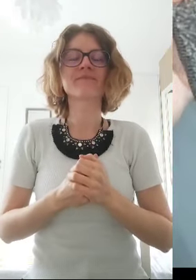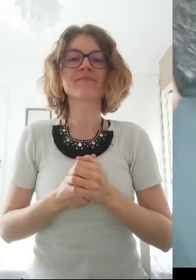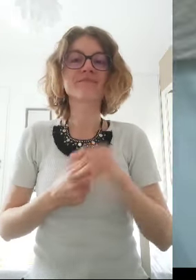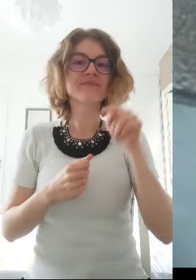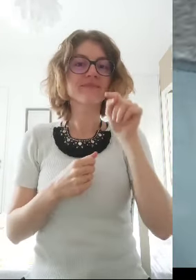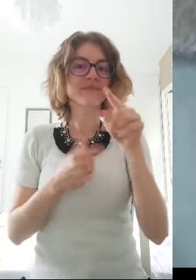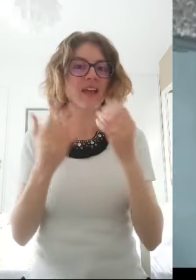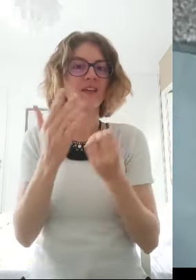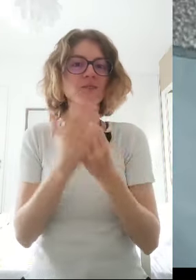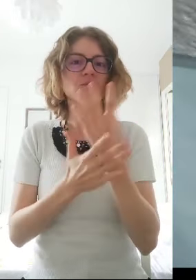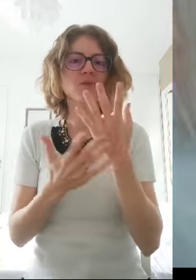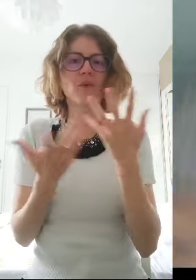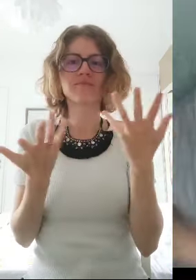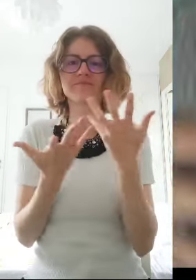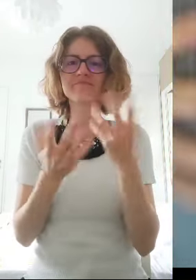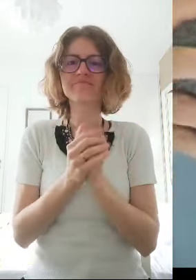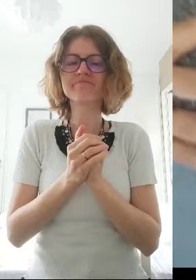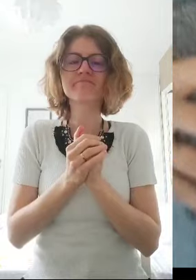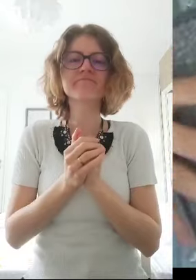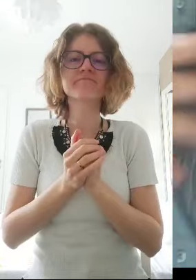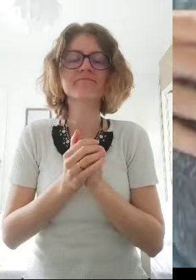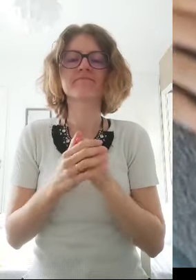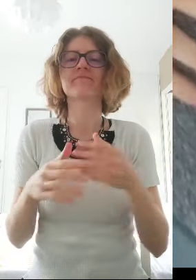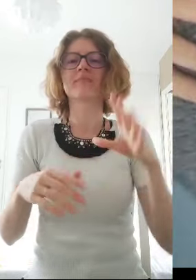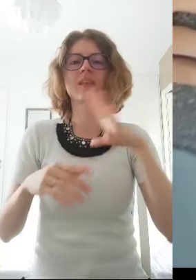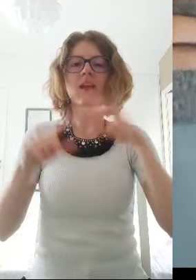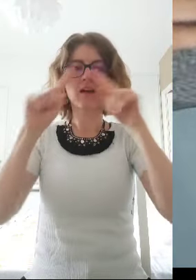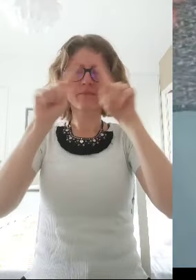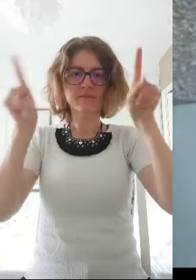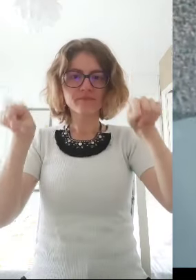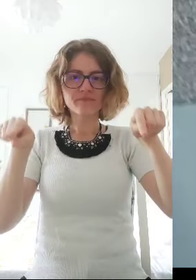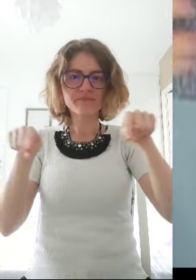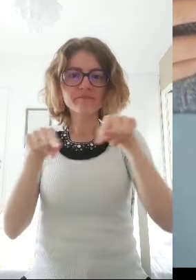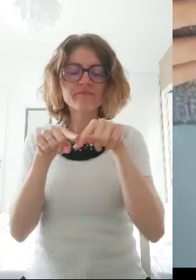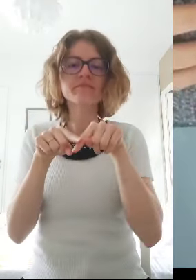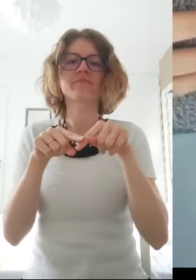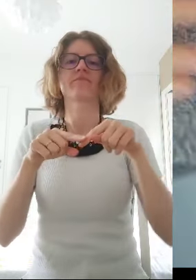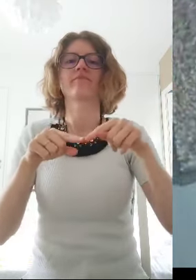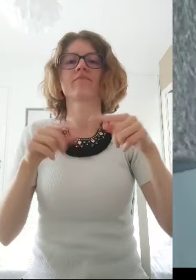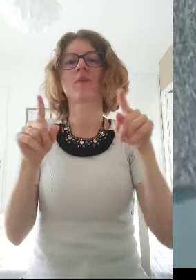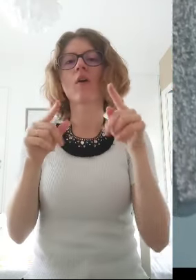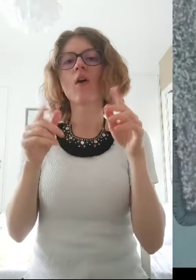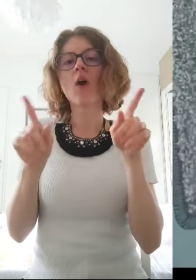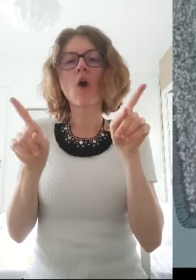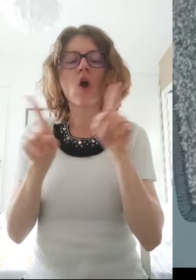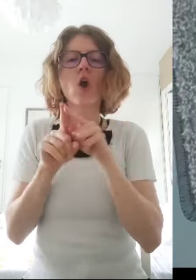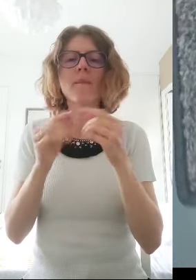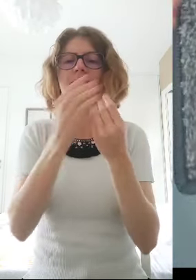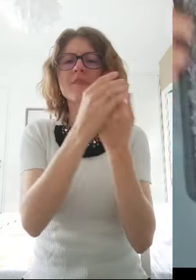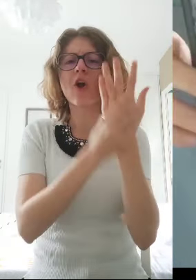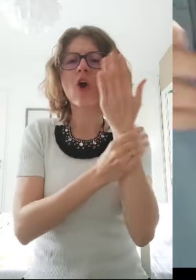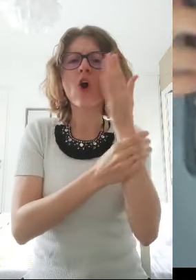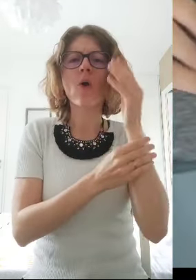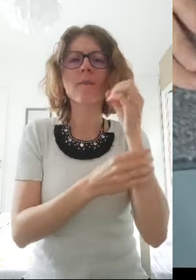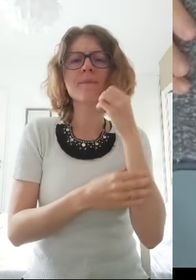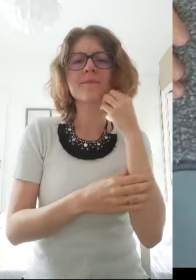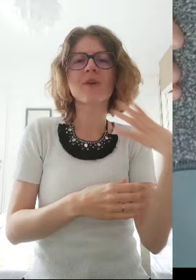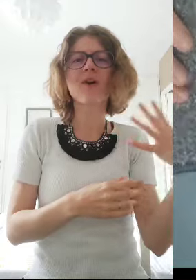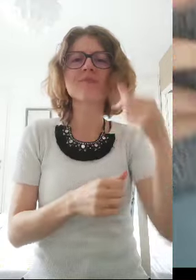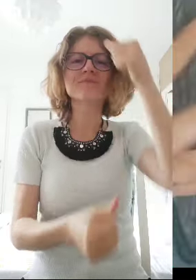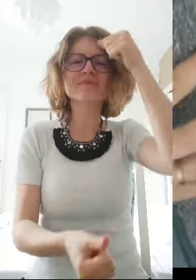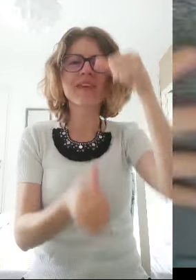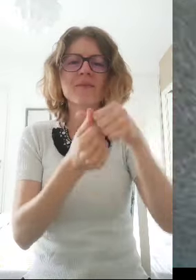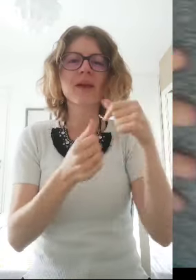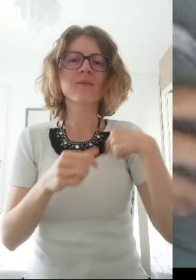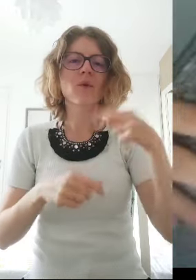le pad. Alors le pad, c'est quoi? En fait, c'est l'équivalent du gant multi-usage,